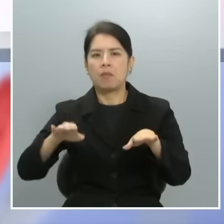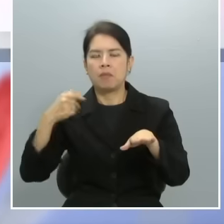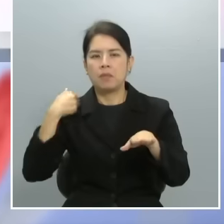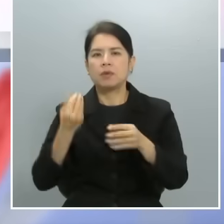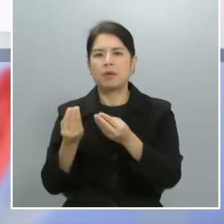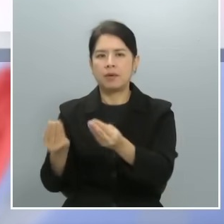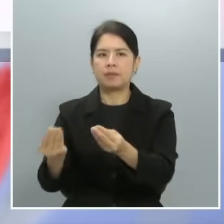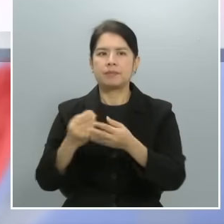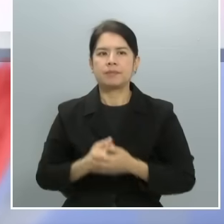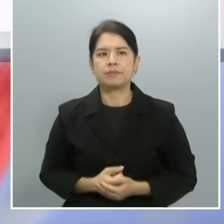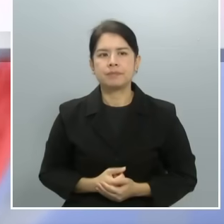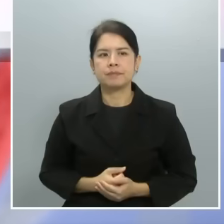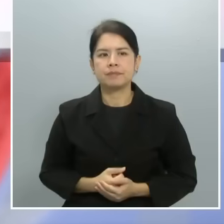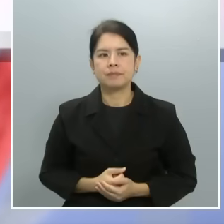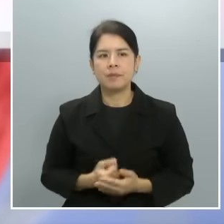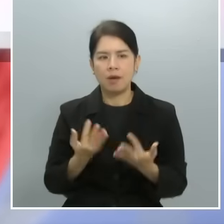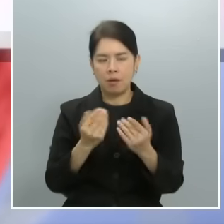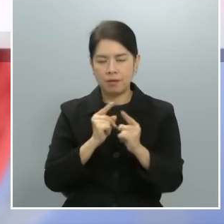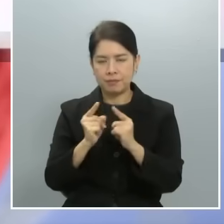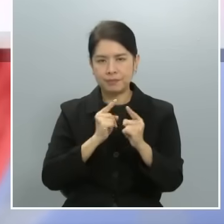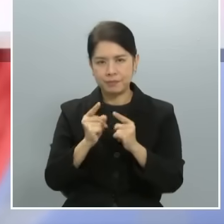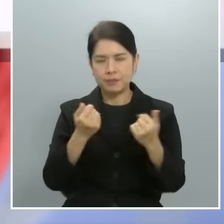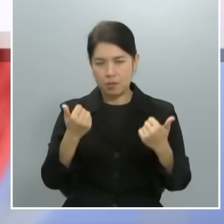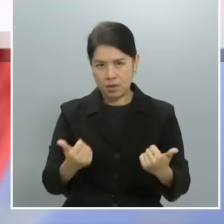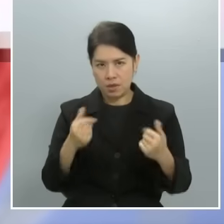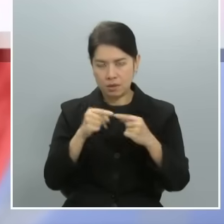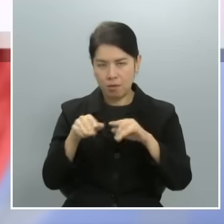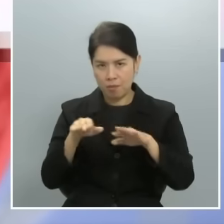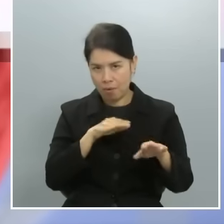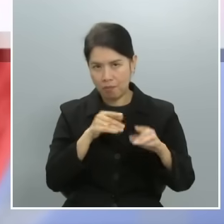อ้าวโอเคเดี๋ยวไปคุยทางฝั่งดูนะวันนี้ยินดีที่จะพูดคุยนะครับครับผม